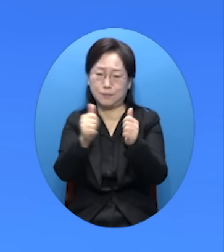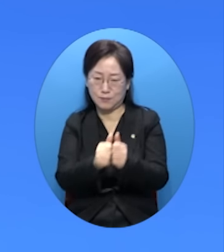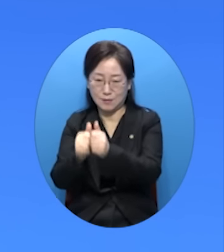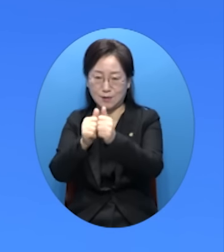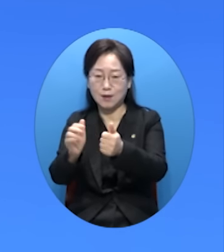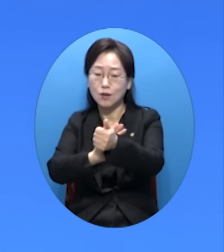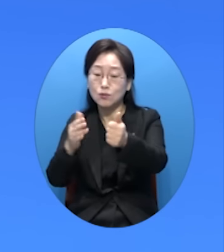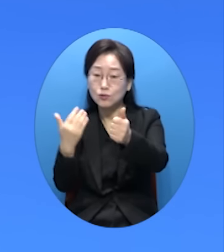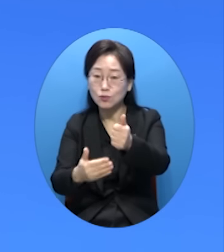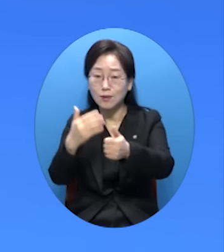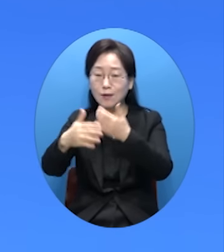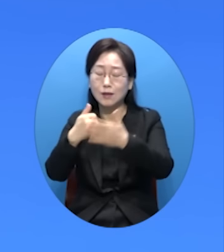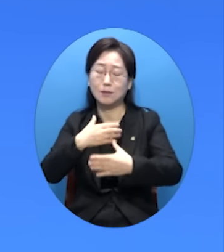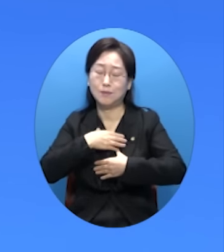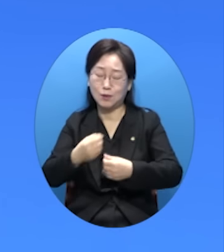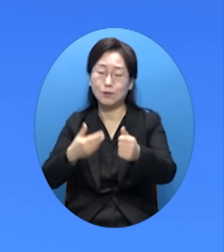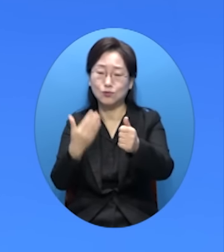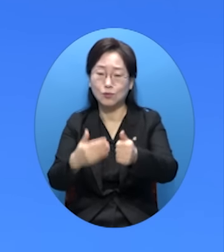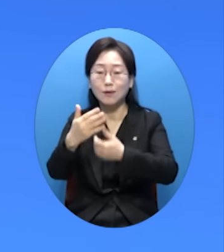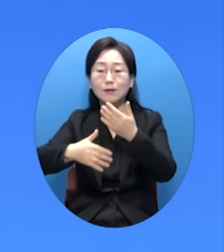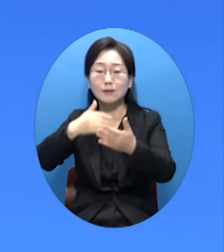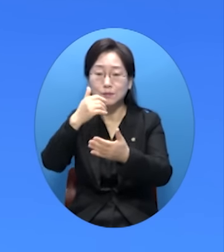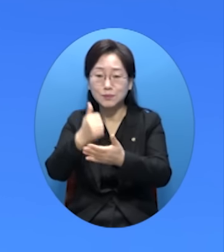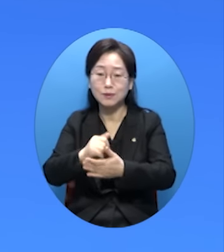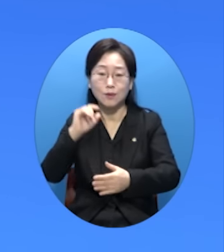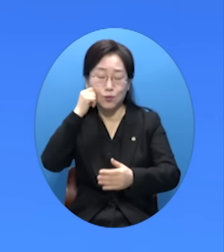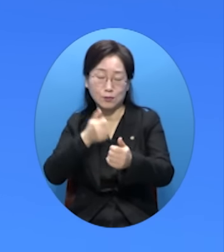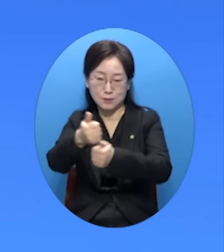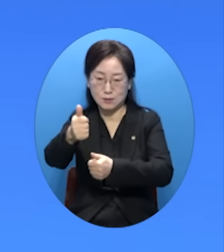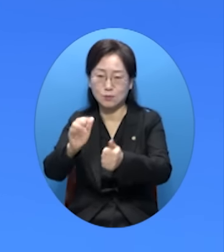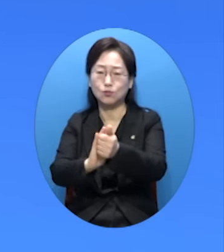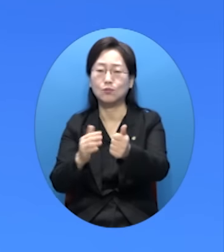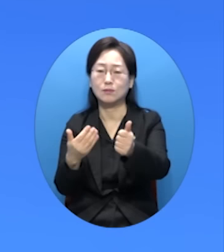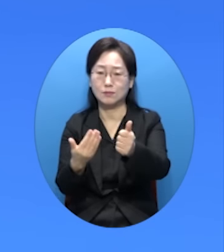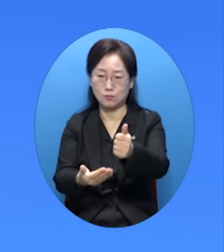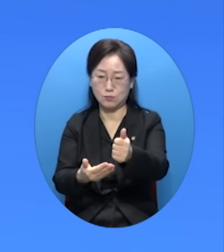위로해 주시고 하나님 평안함을 주시고 하나님께서 어려움을 이기게 해주셔서